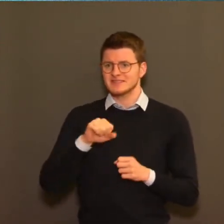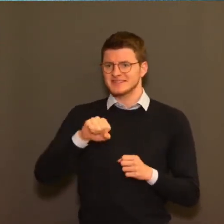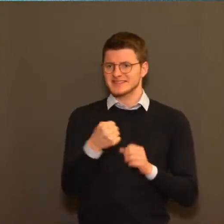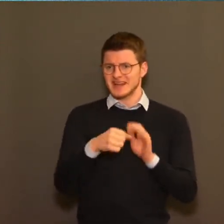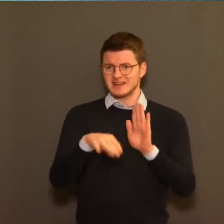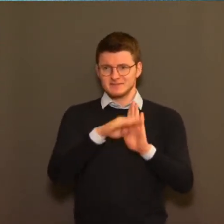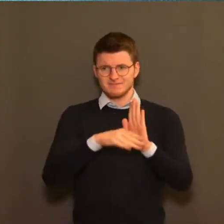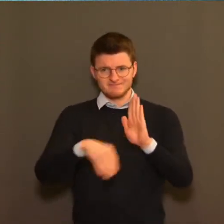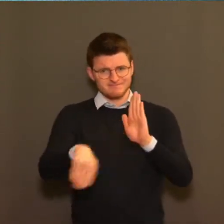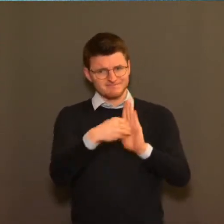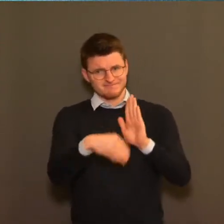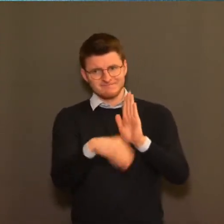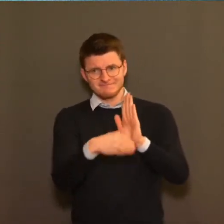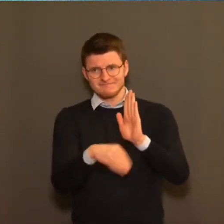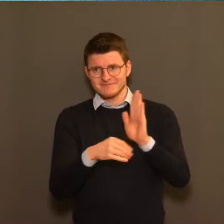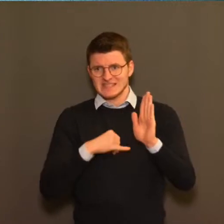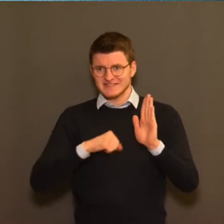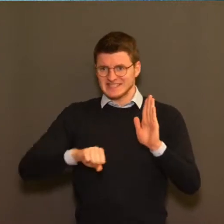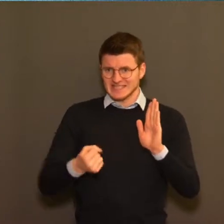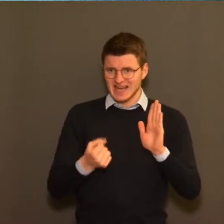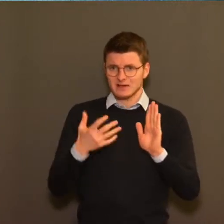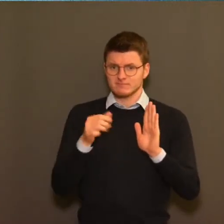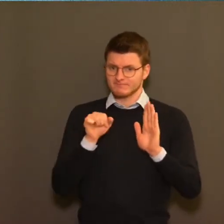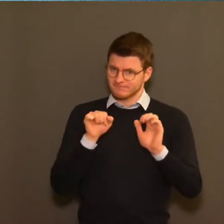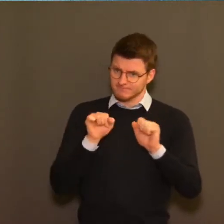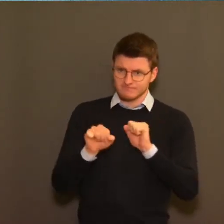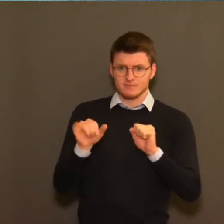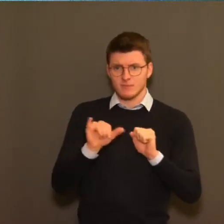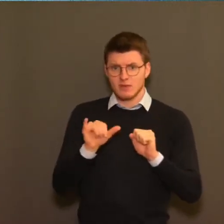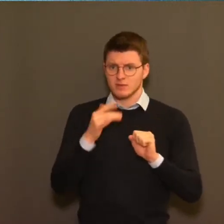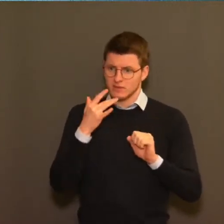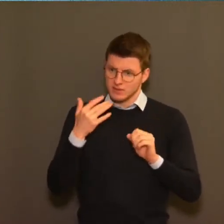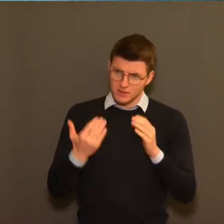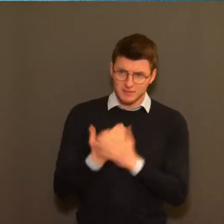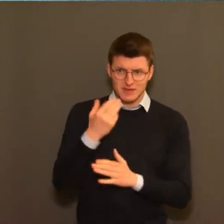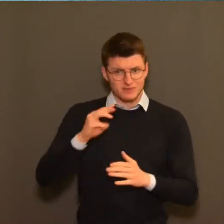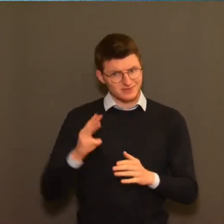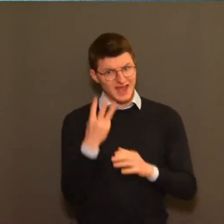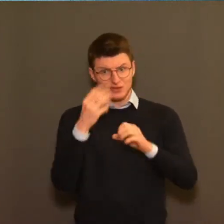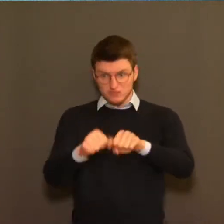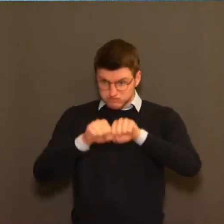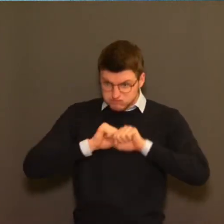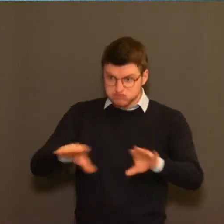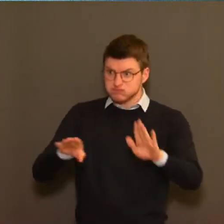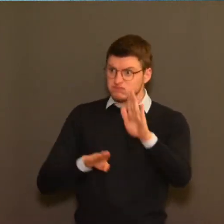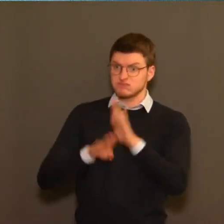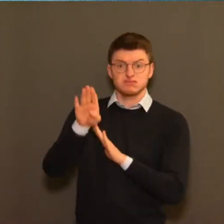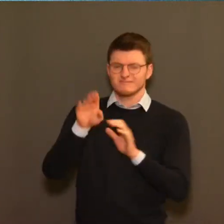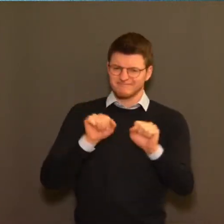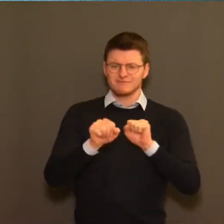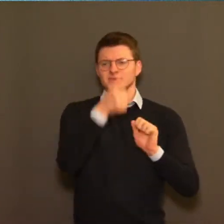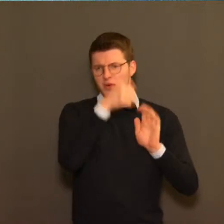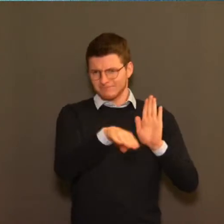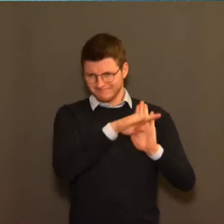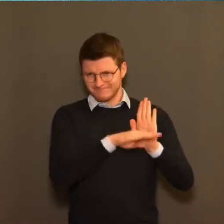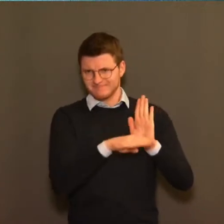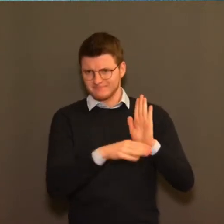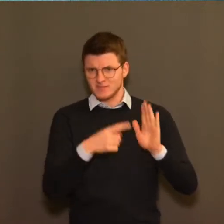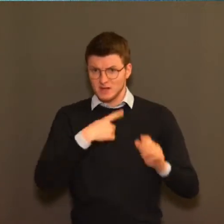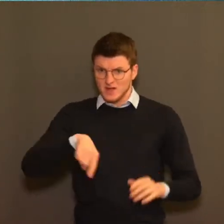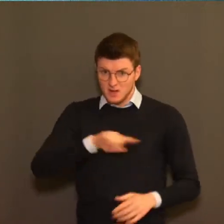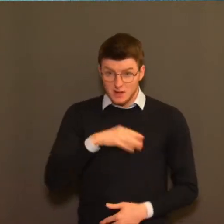derde golf de kop in te drukken. Dat is zwaar en we zijn het moe.